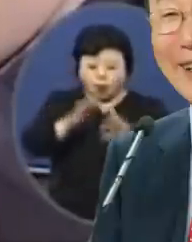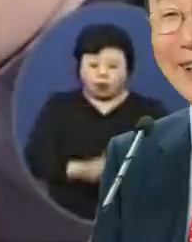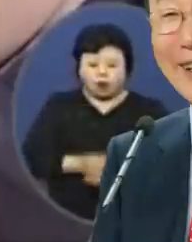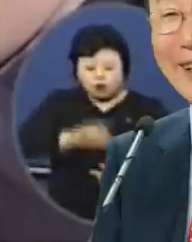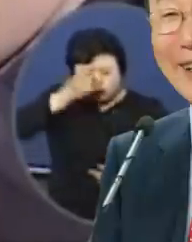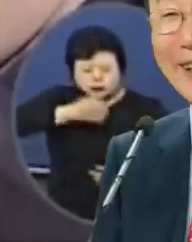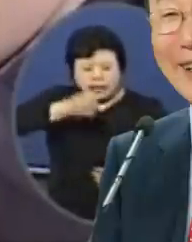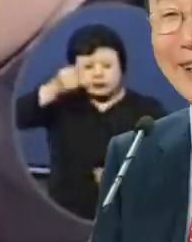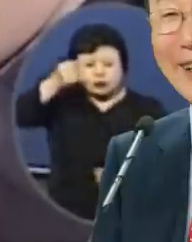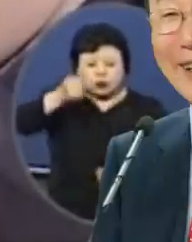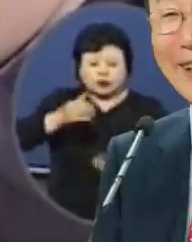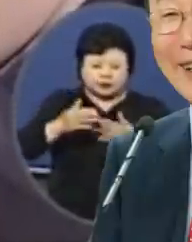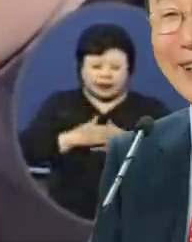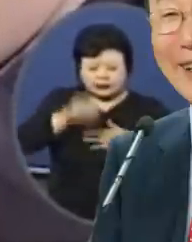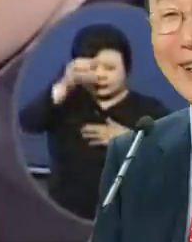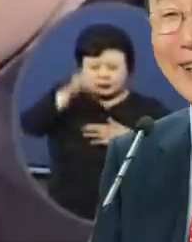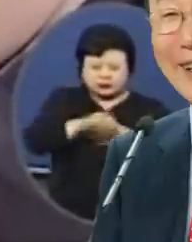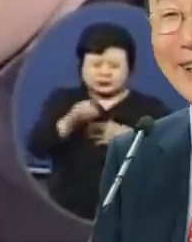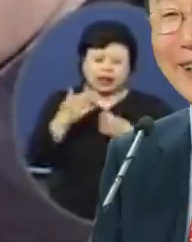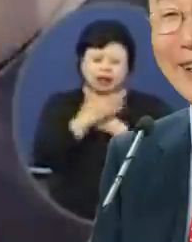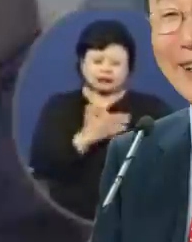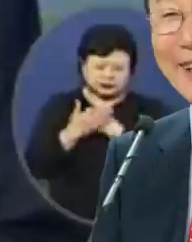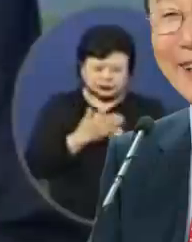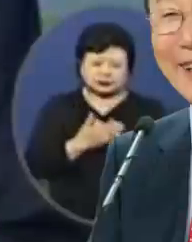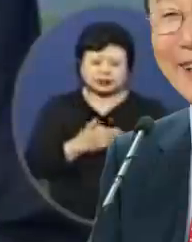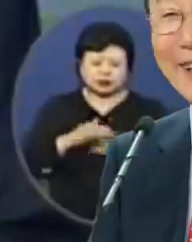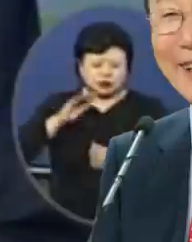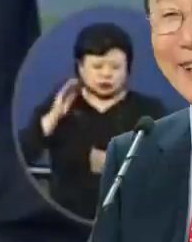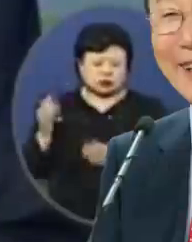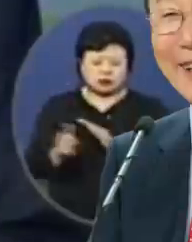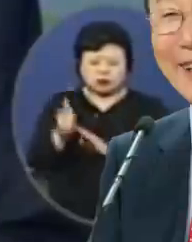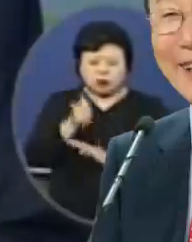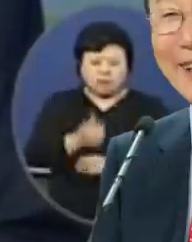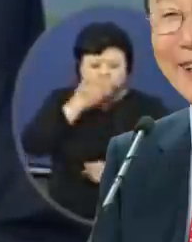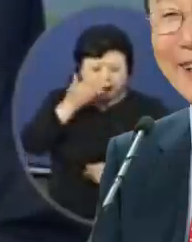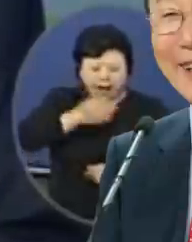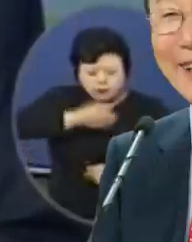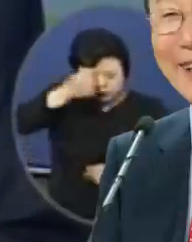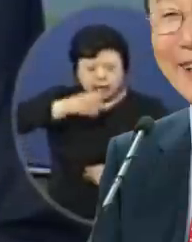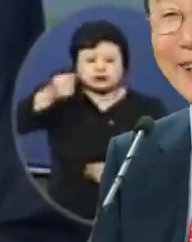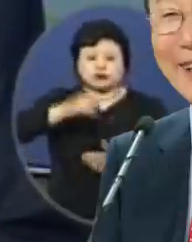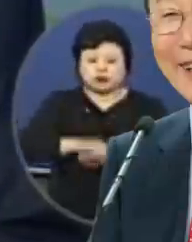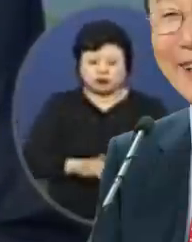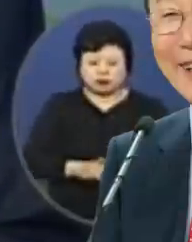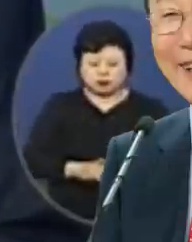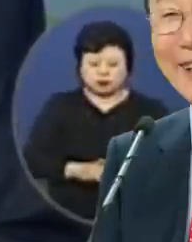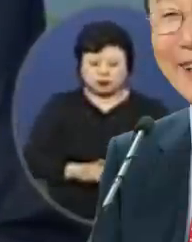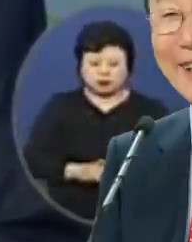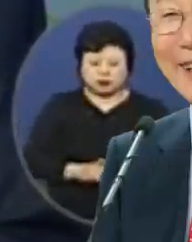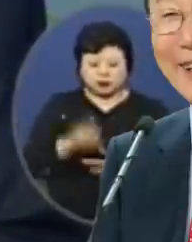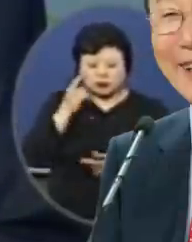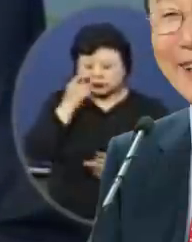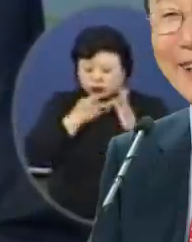꿈을 꾸고, 나는 십자가의 은혜로 저런 사람이 되었다고 꿈을 꾸고, 그리고